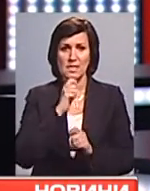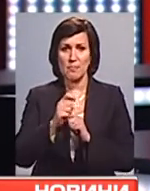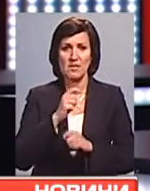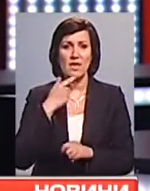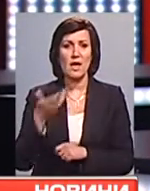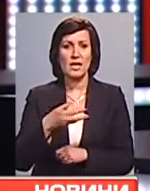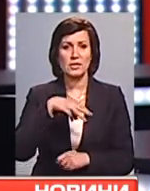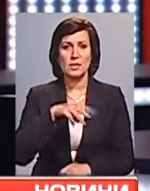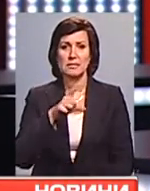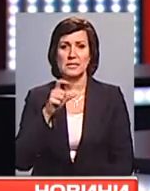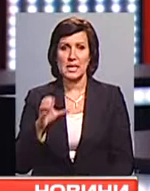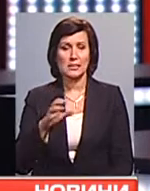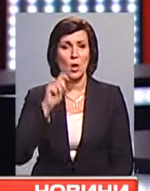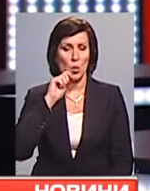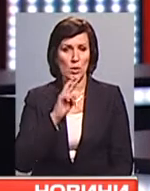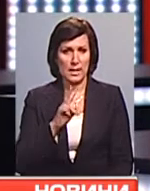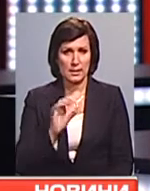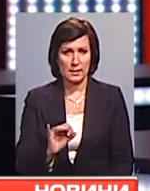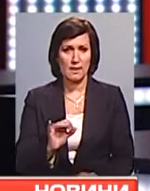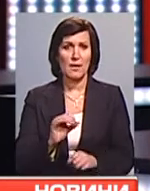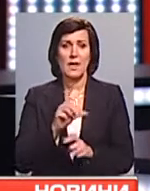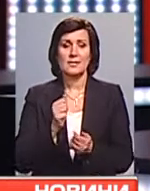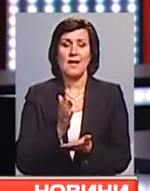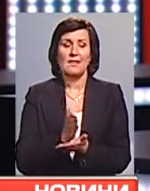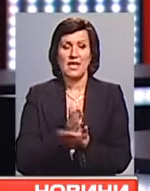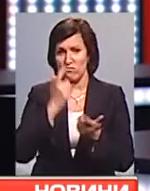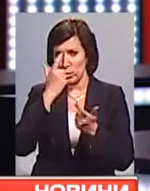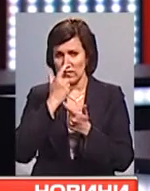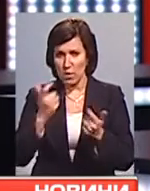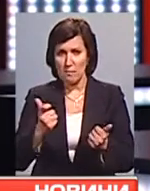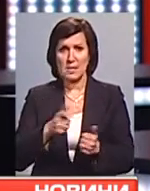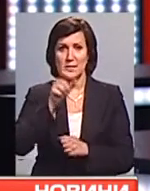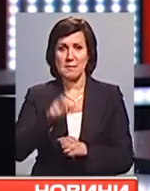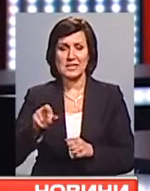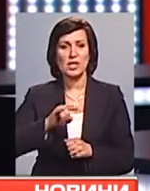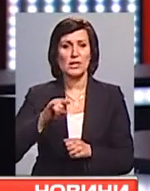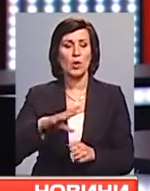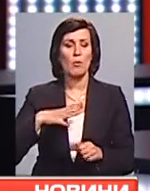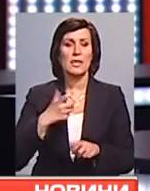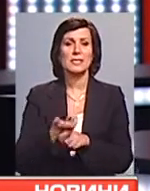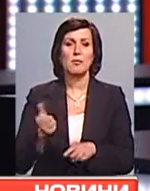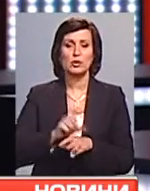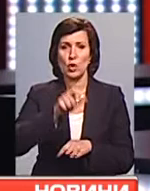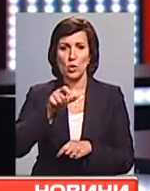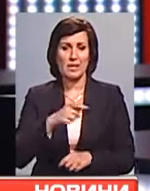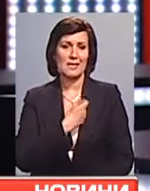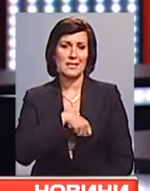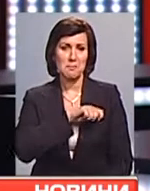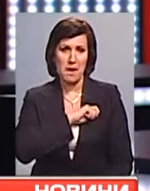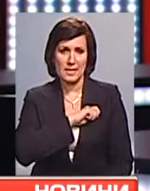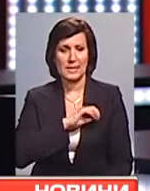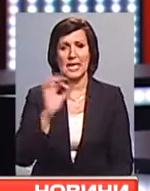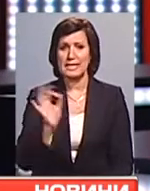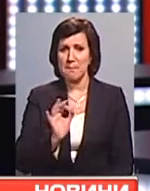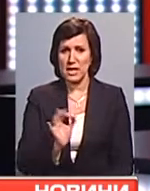речник МЗС України Євген перебиніс за наявною інформацією пасажирами літака були здебільшого громадяни Іспанії та